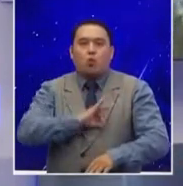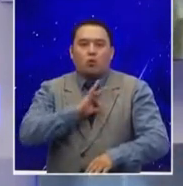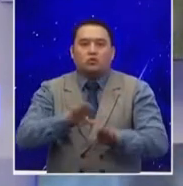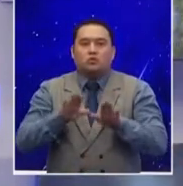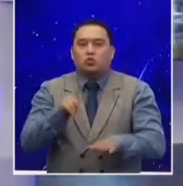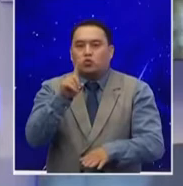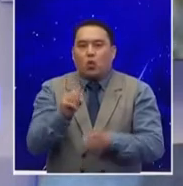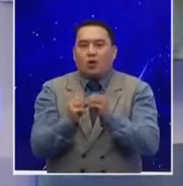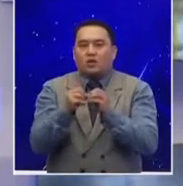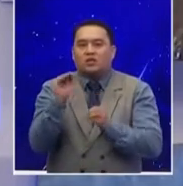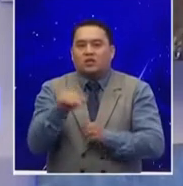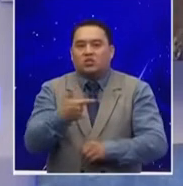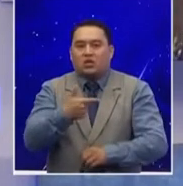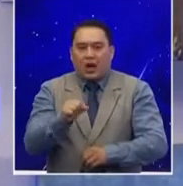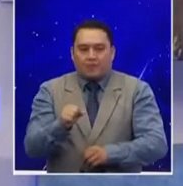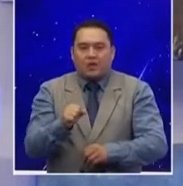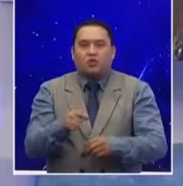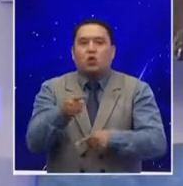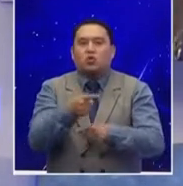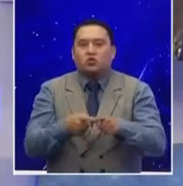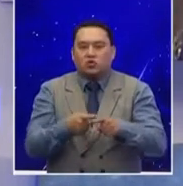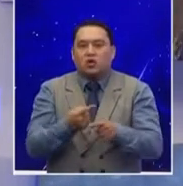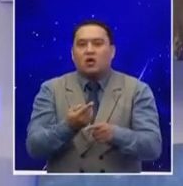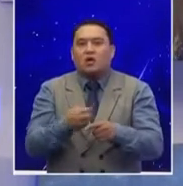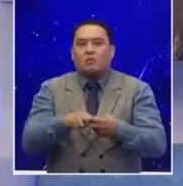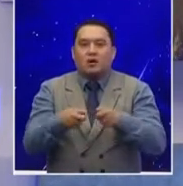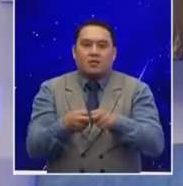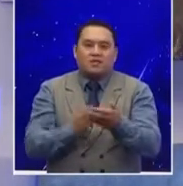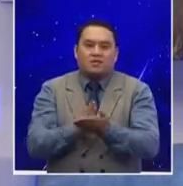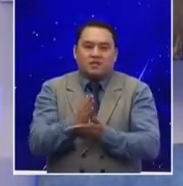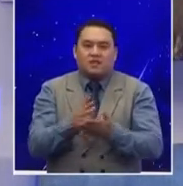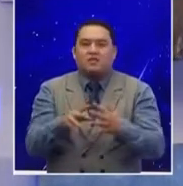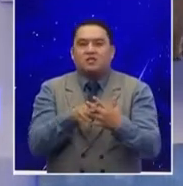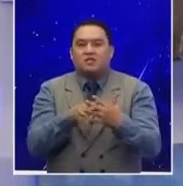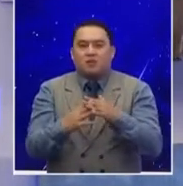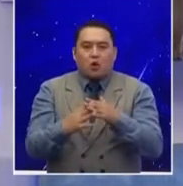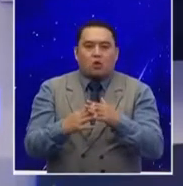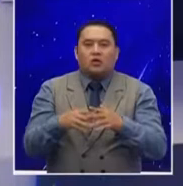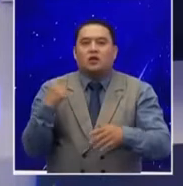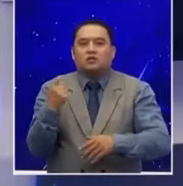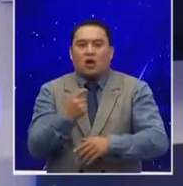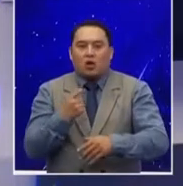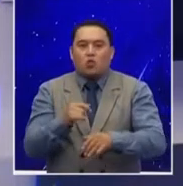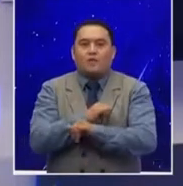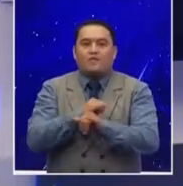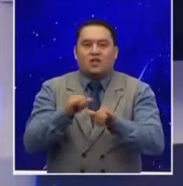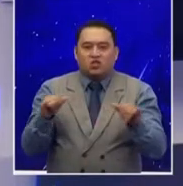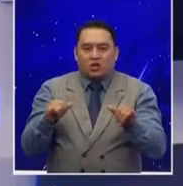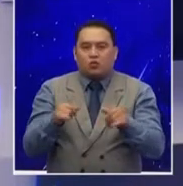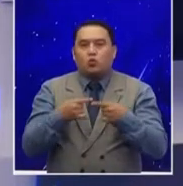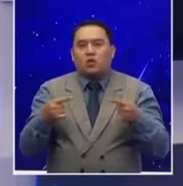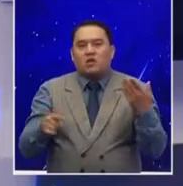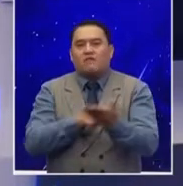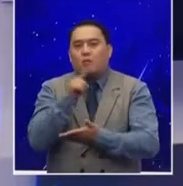только 111 тысяч гектаров. Это лишь одна из нескольких проблем в сфере земельных отношений, число которых идет на увеличение. Эти и